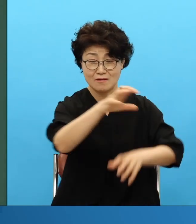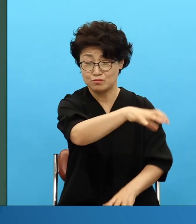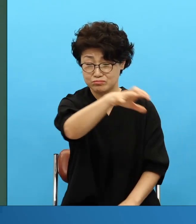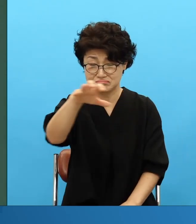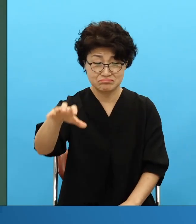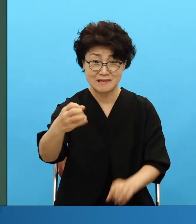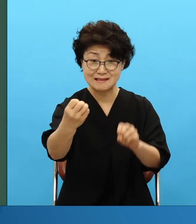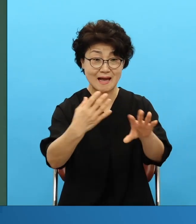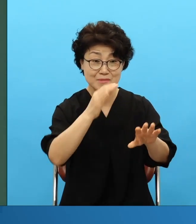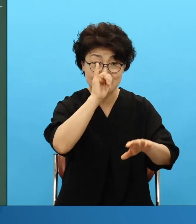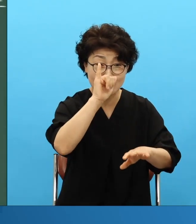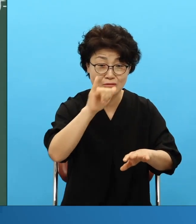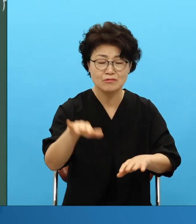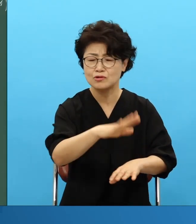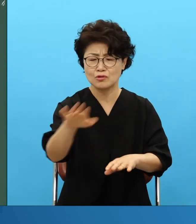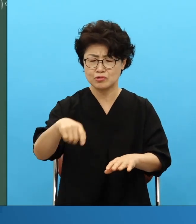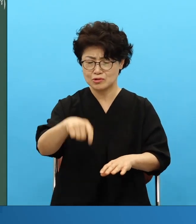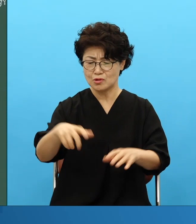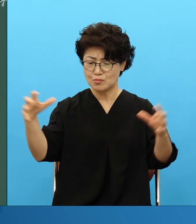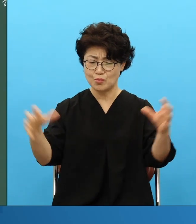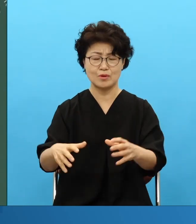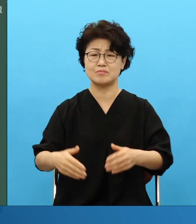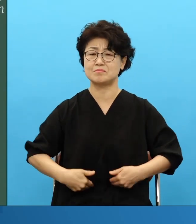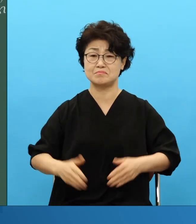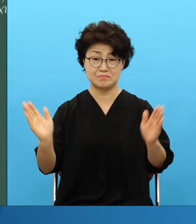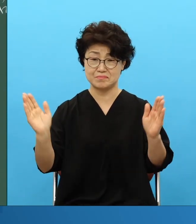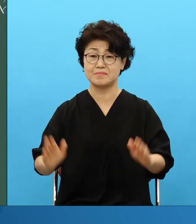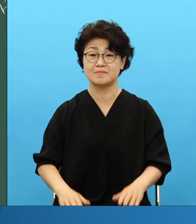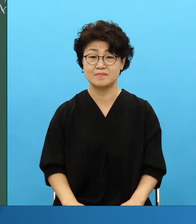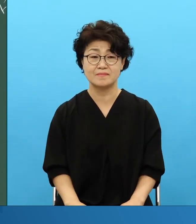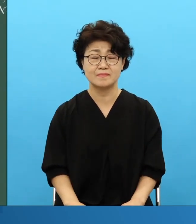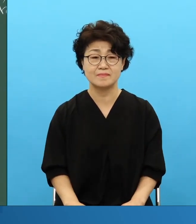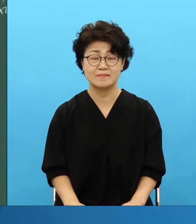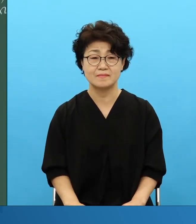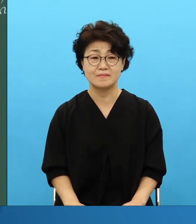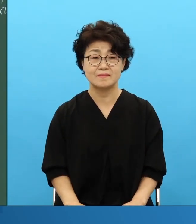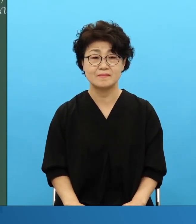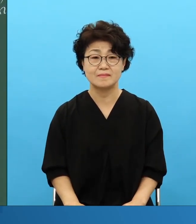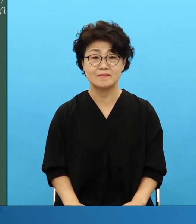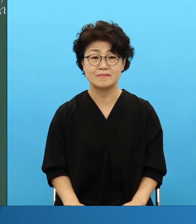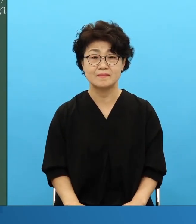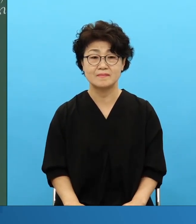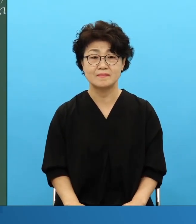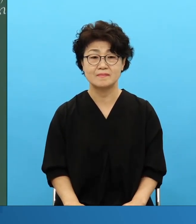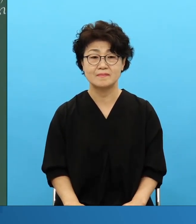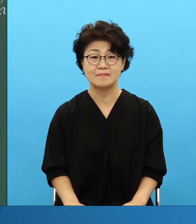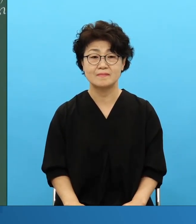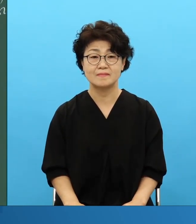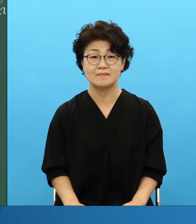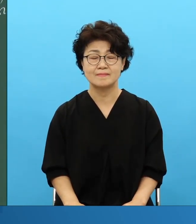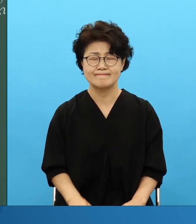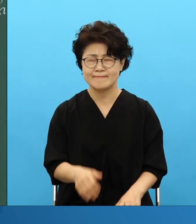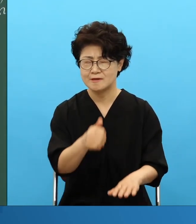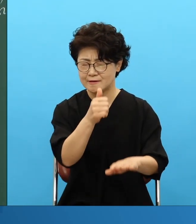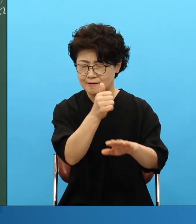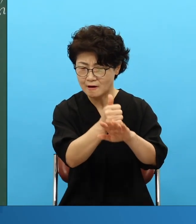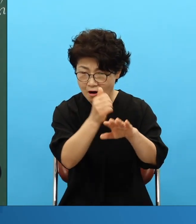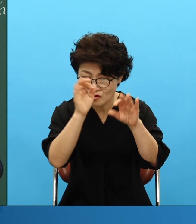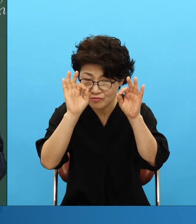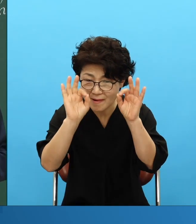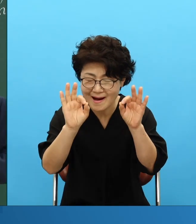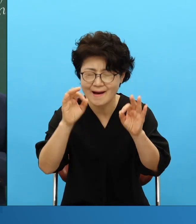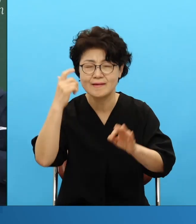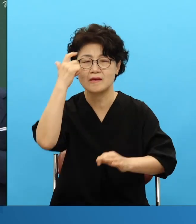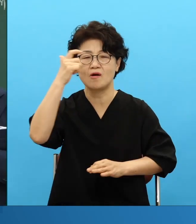the answer is in the world, there's no reason for us to be here. 결국은 영적인 것 데서 답이 나오는 겁니다. Truly, in